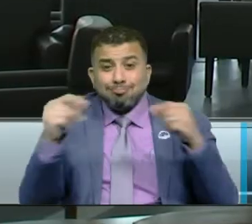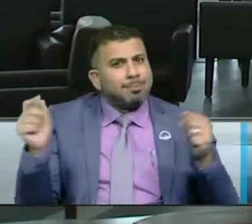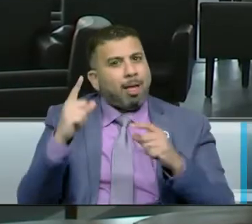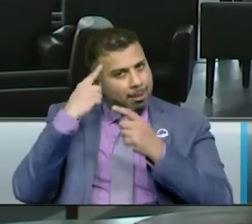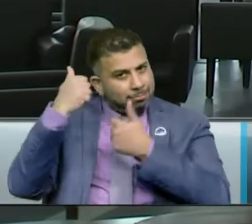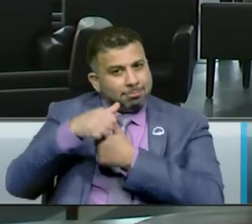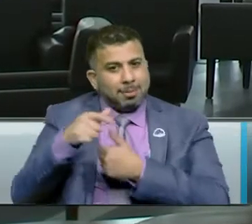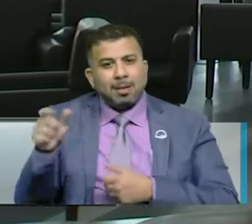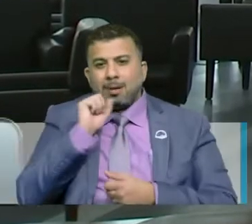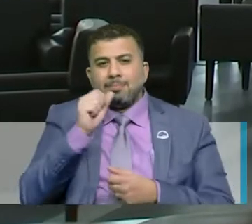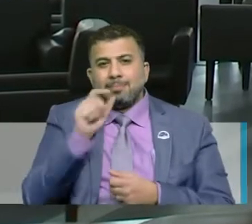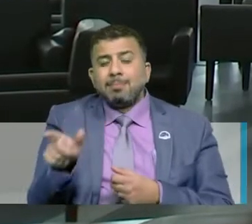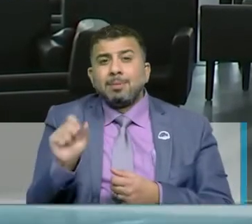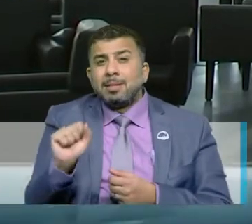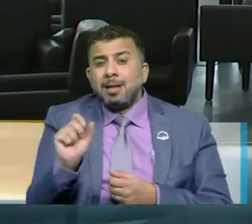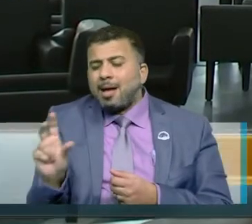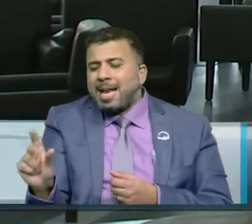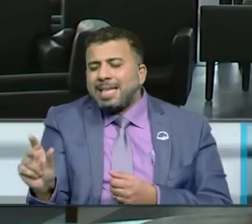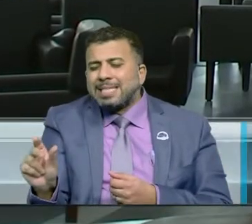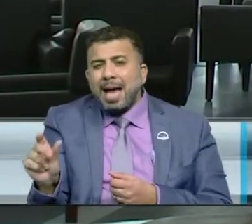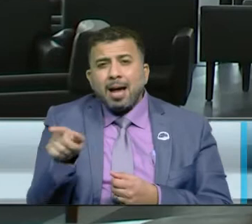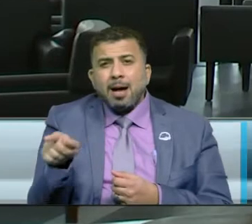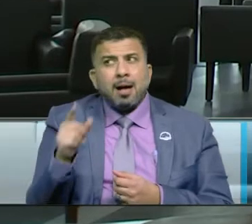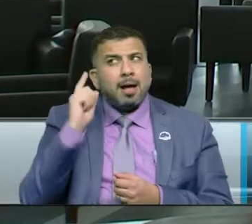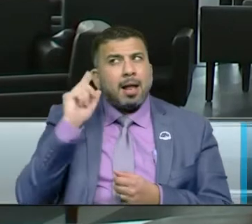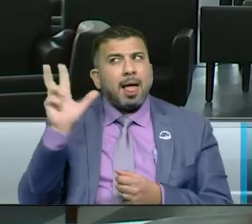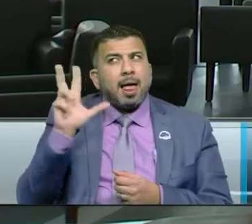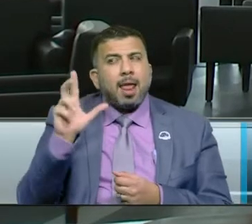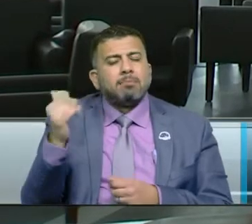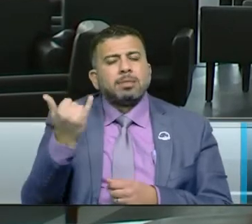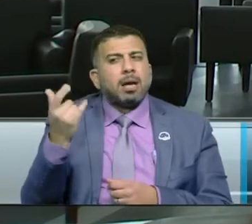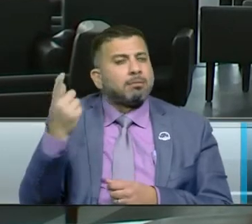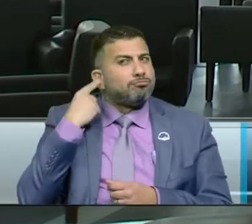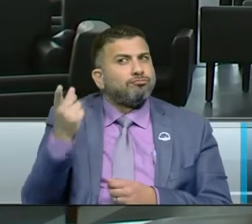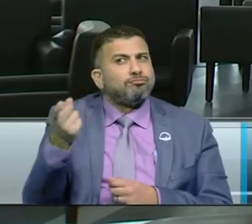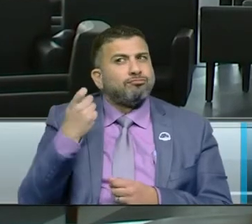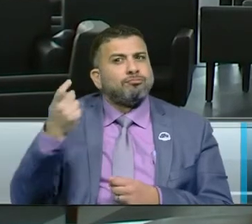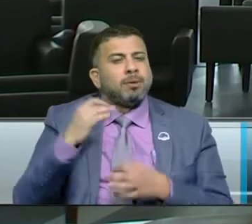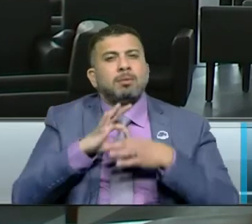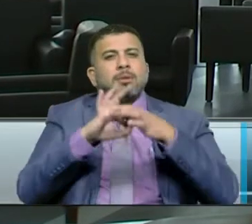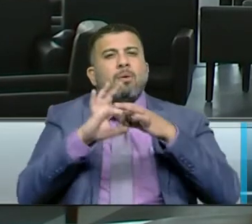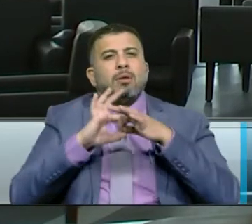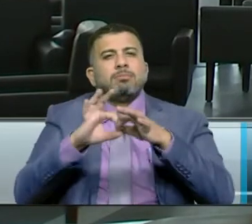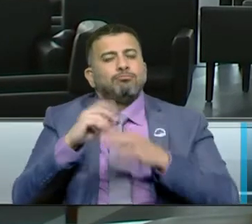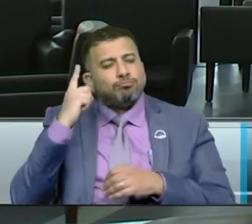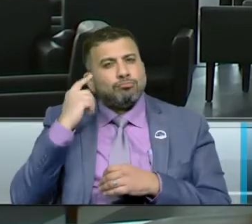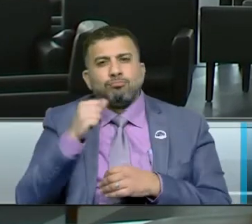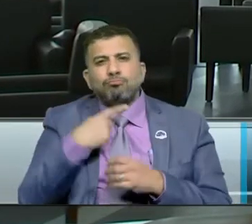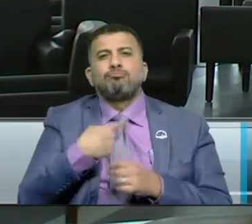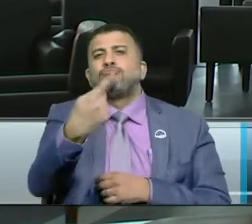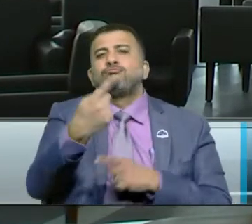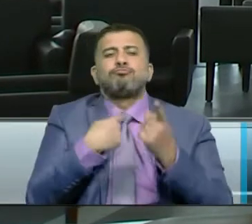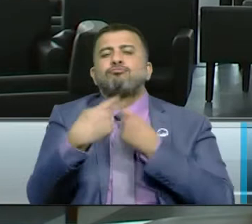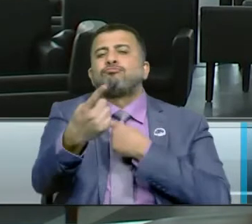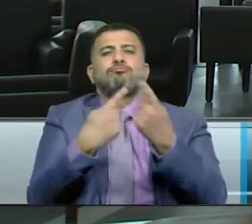الإذاعة هو الجهاز الإعلامي الأقرب للجمهور والأسهل للجمهور للتواصل من الطرفين،